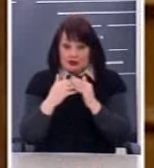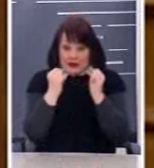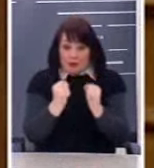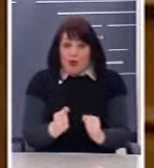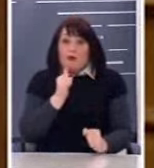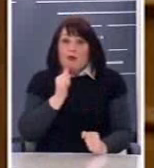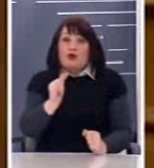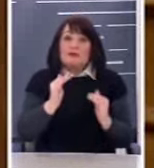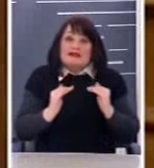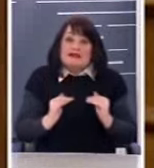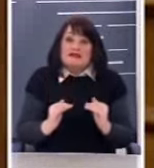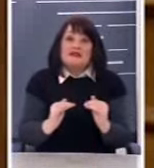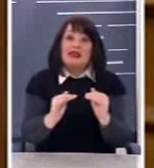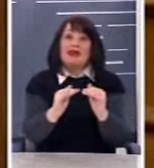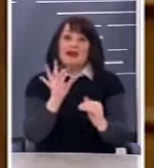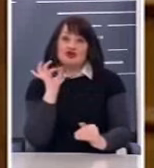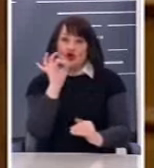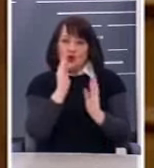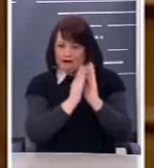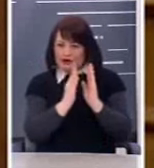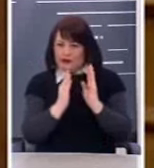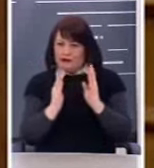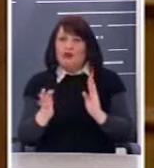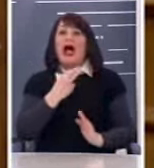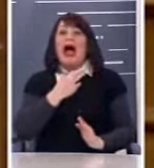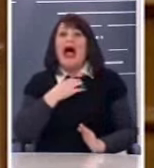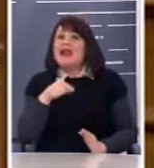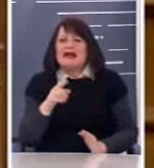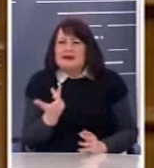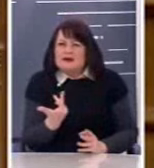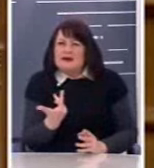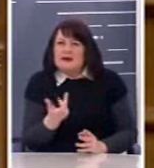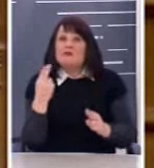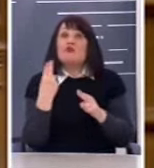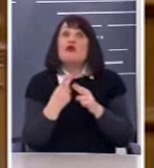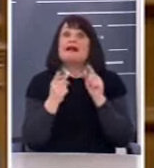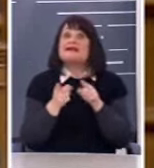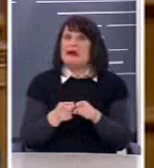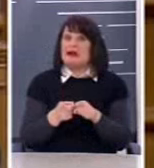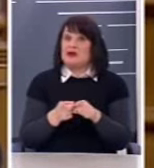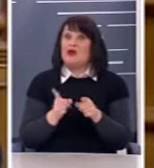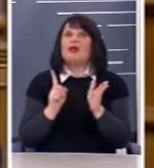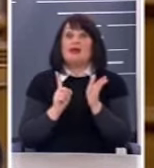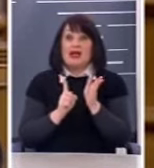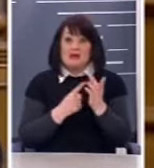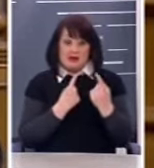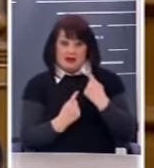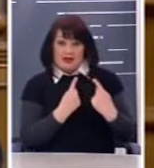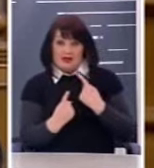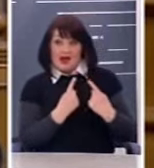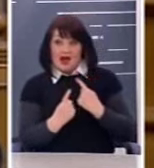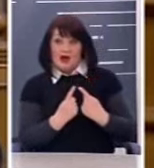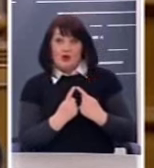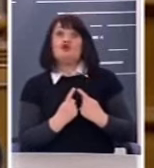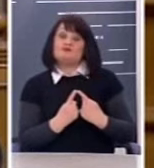μόνιμες, σταθερές, στοχευμένες, εκεί που έχει ανάγκη η ελληνική κοινωνία, αυτό είναι σημαντικό πράγμα. Και θα έπρεπε αυτός ο διάλογος να διεξάγεται και μεταξύ